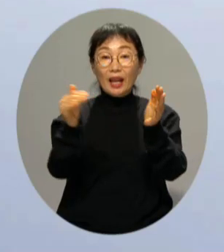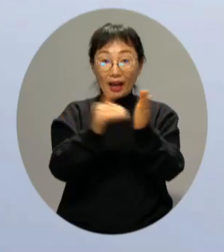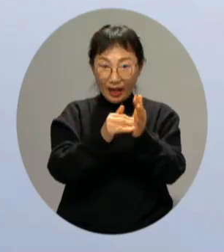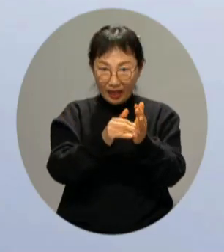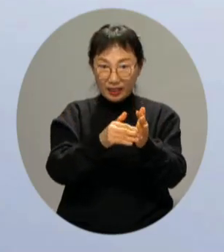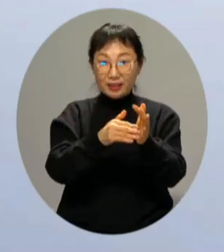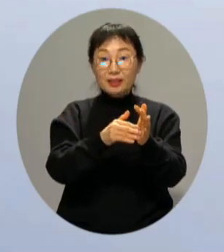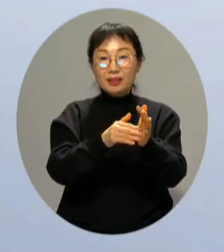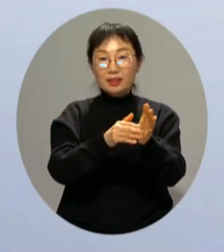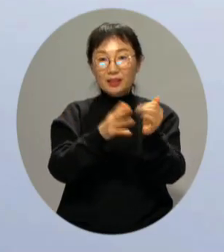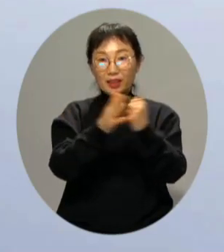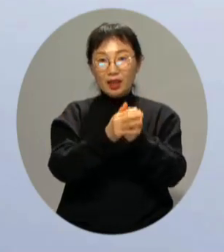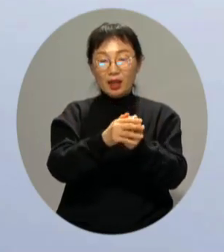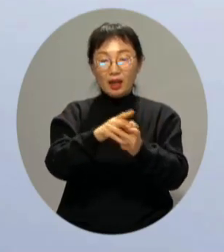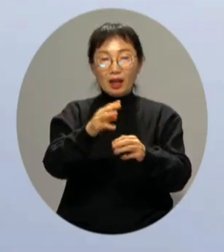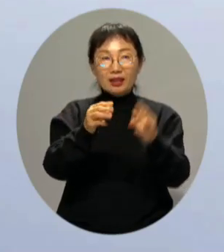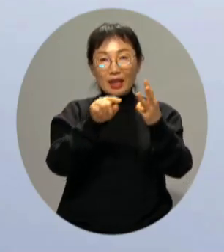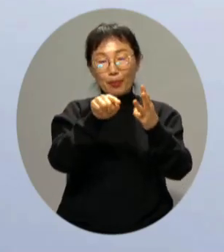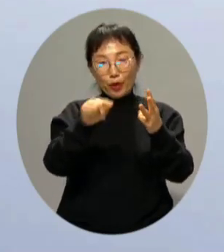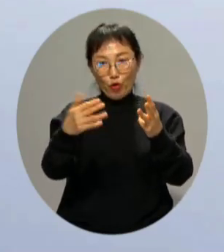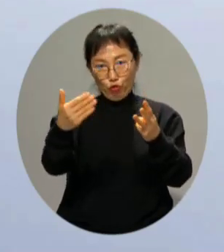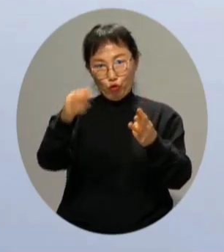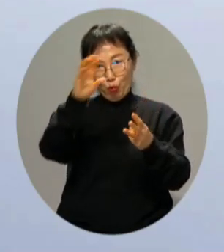전년 동기대비 3.9%였습니다